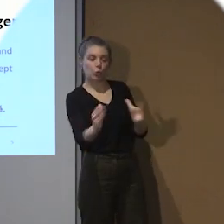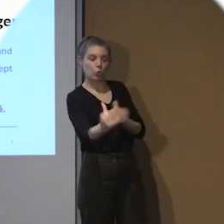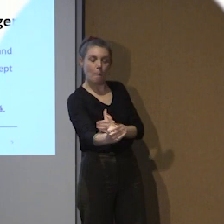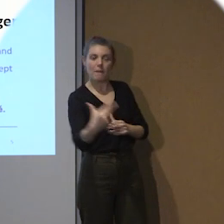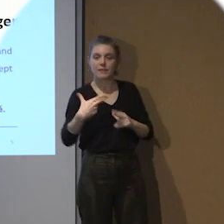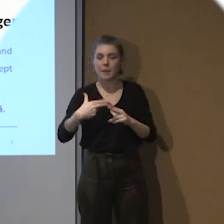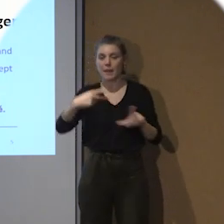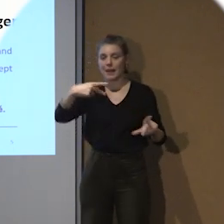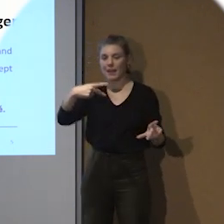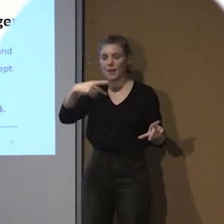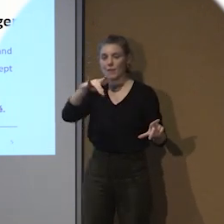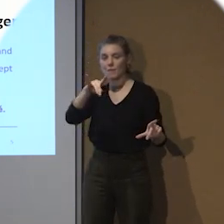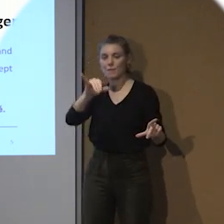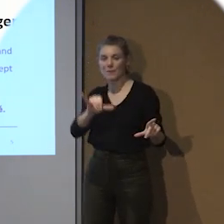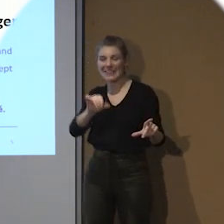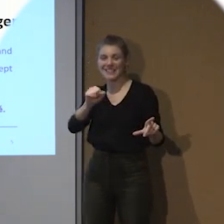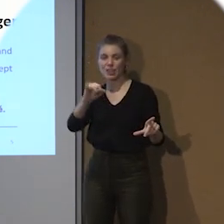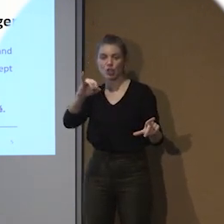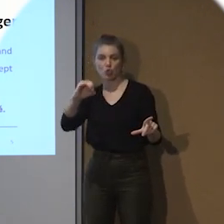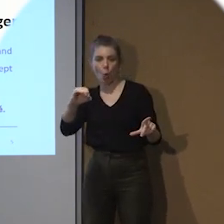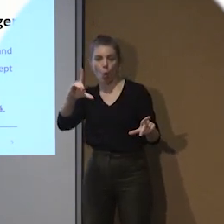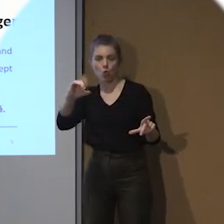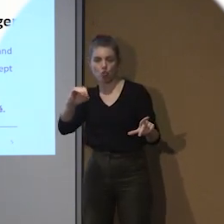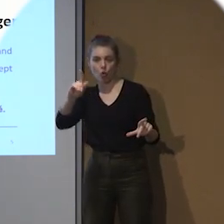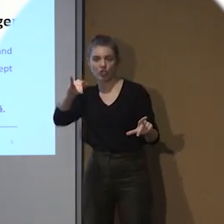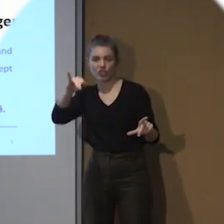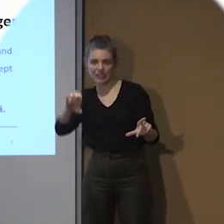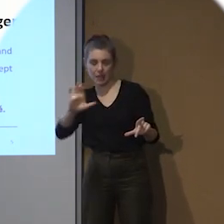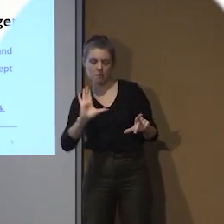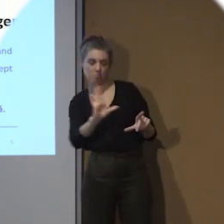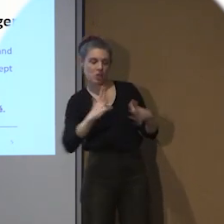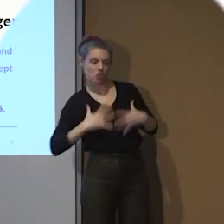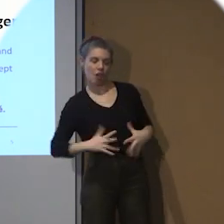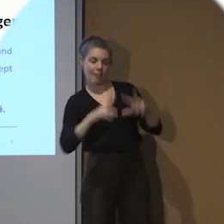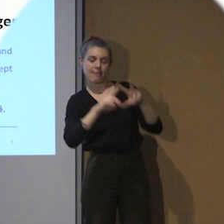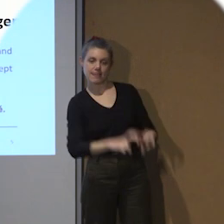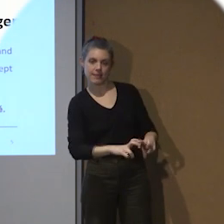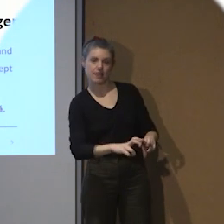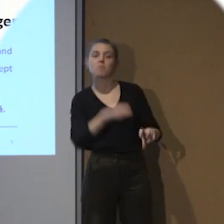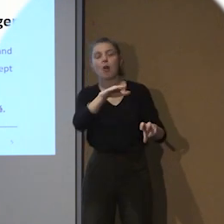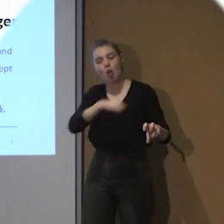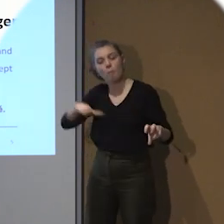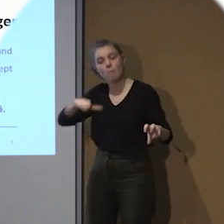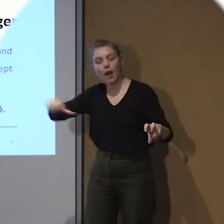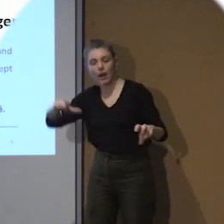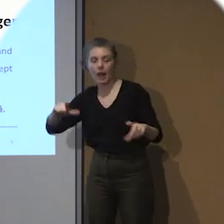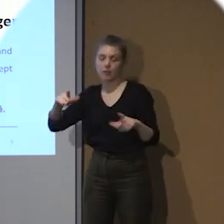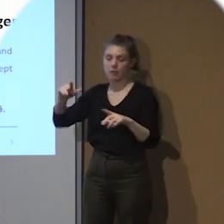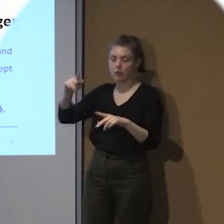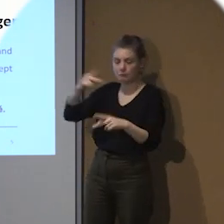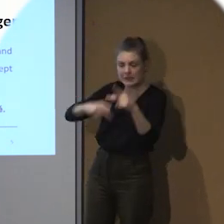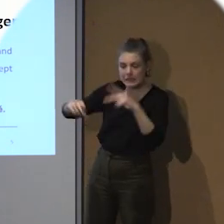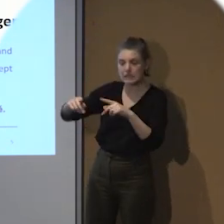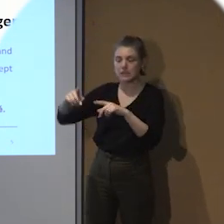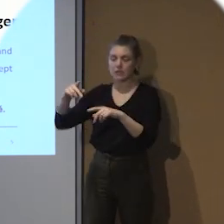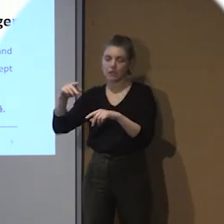vitesse, grâce également aux autres spécialités, la physique, la biochimie, l'histologie. Et un